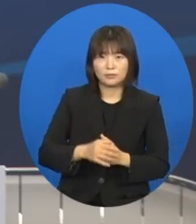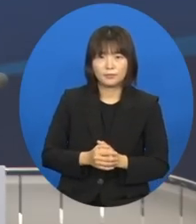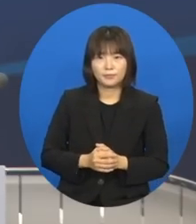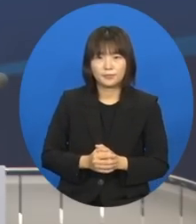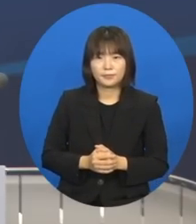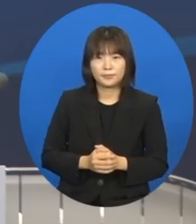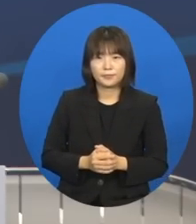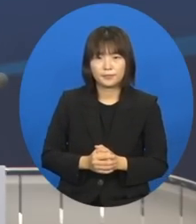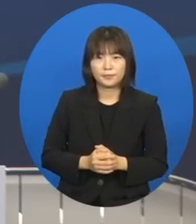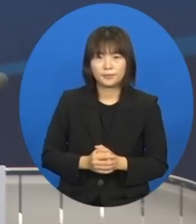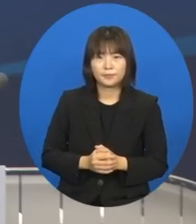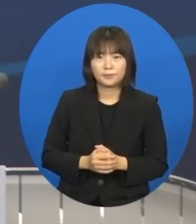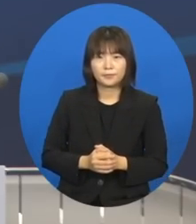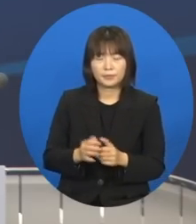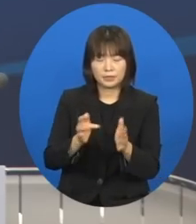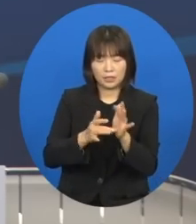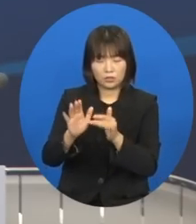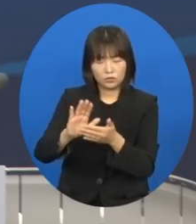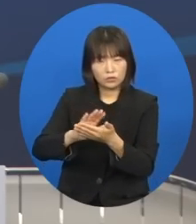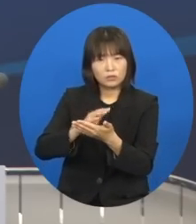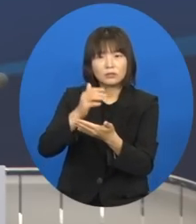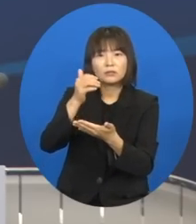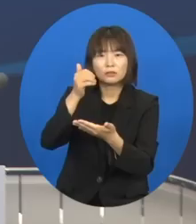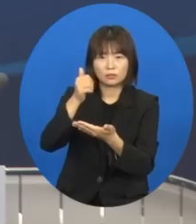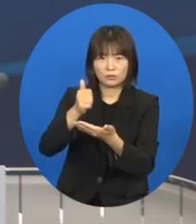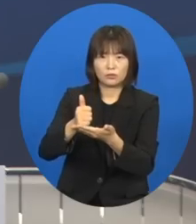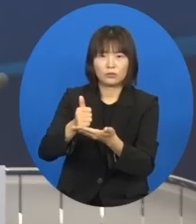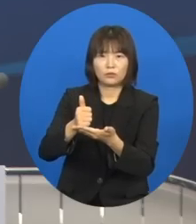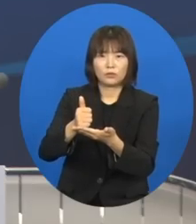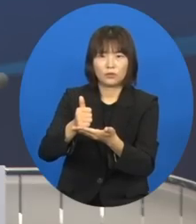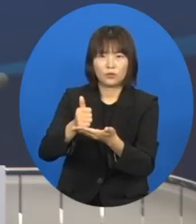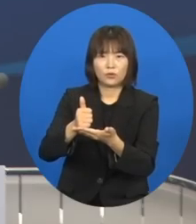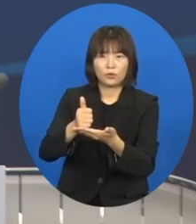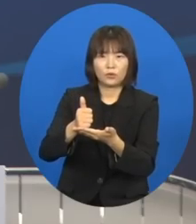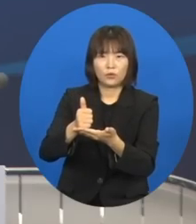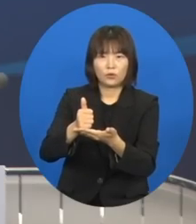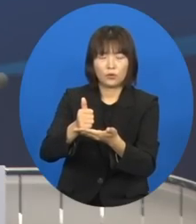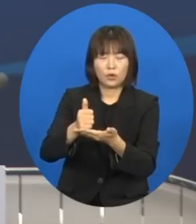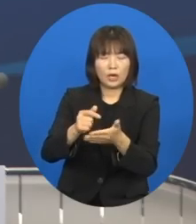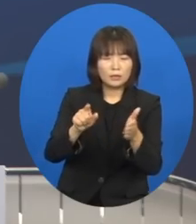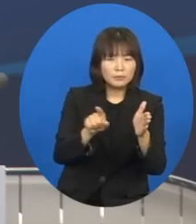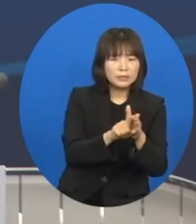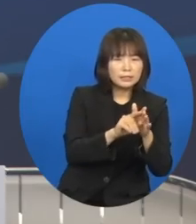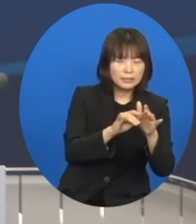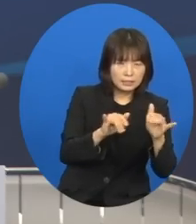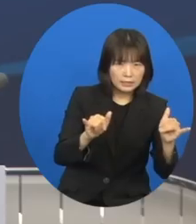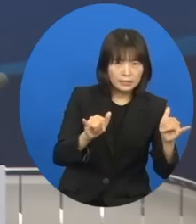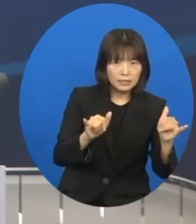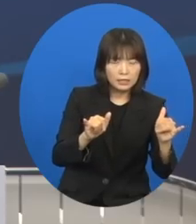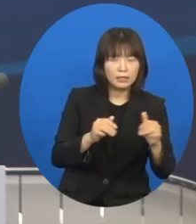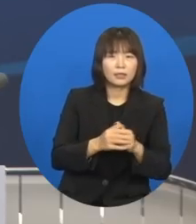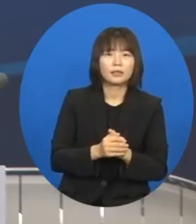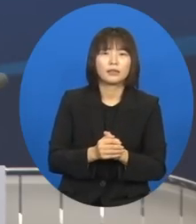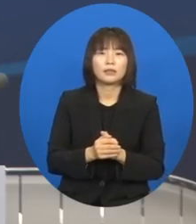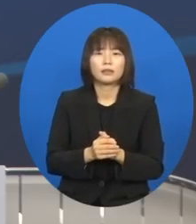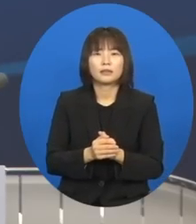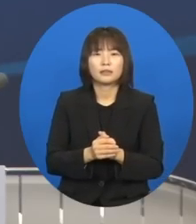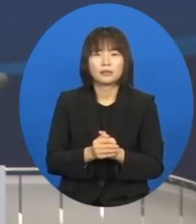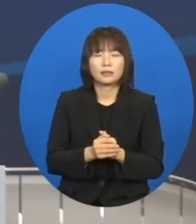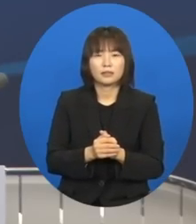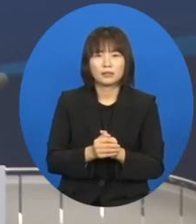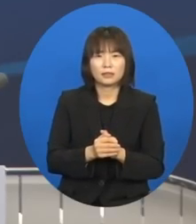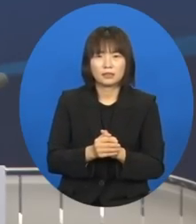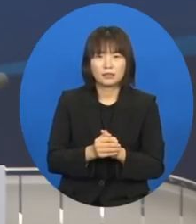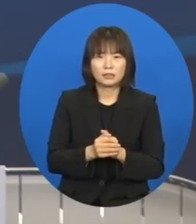일어납니까? 예수 그리스도. 믿는 자에게는 이런 표적이 따르리니, 마가복음 16장 10절